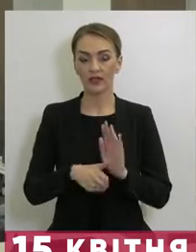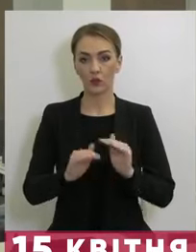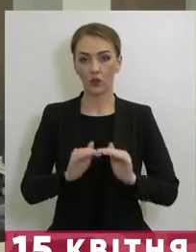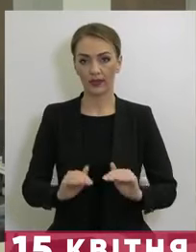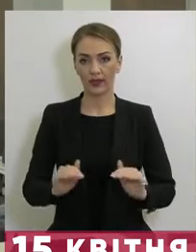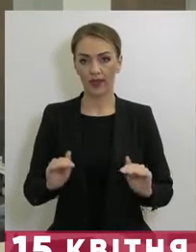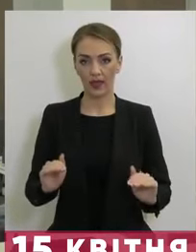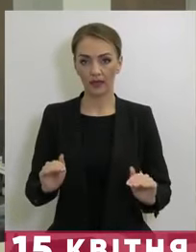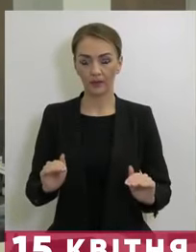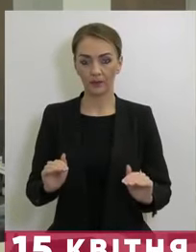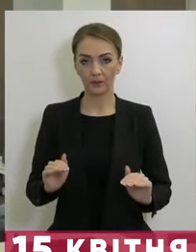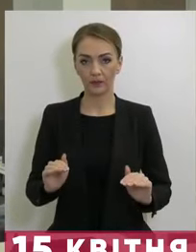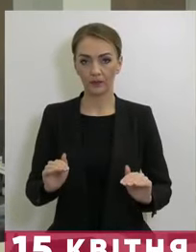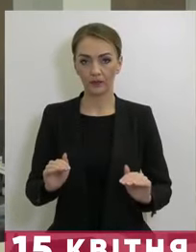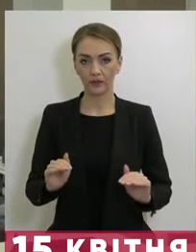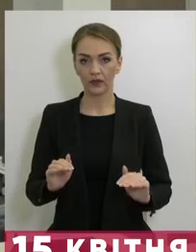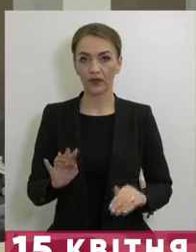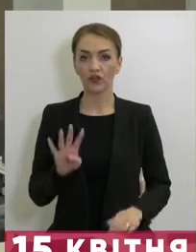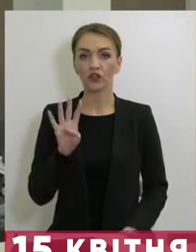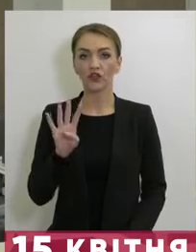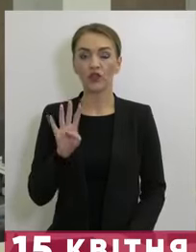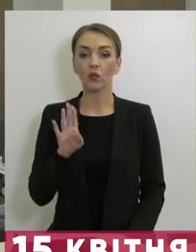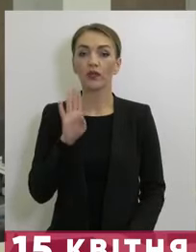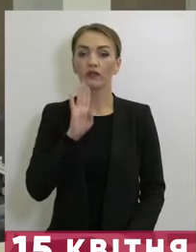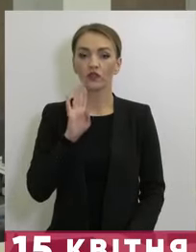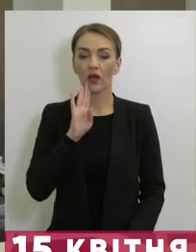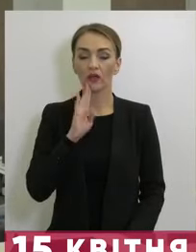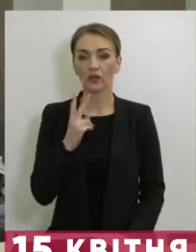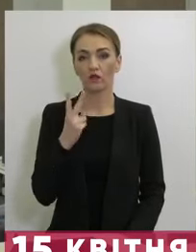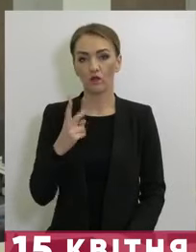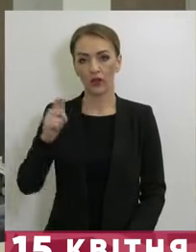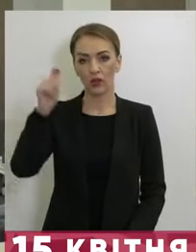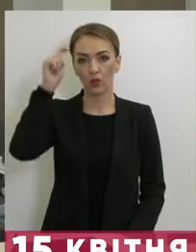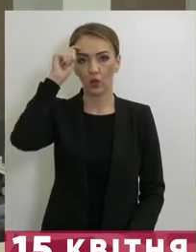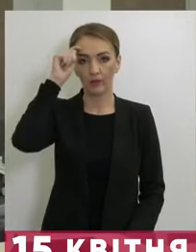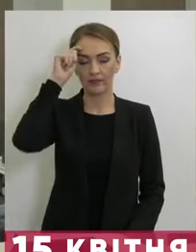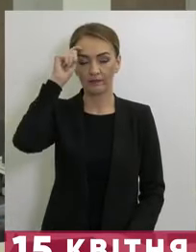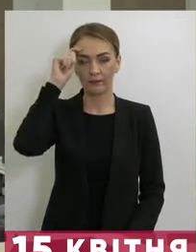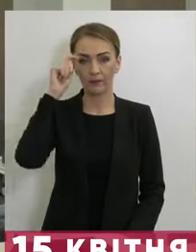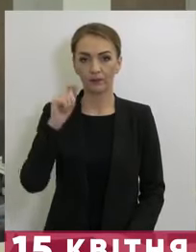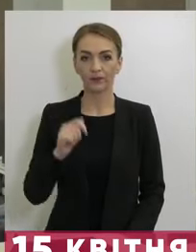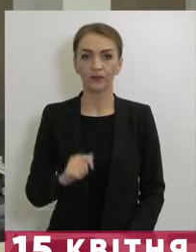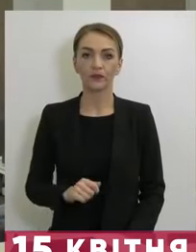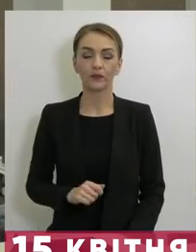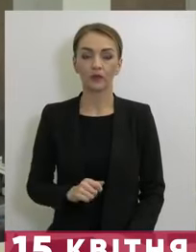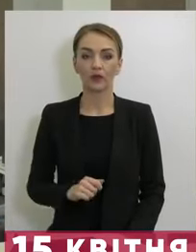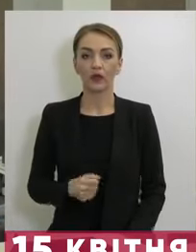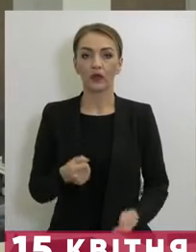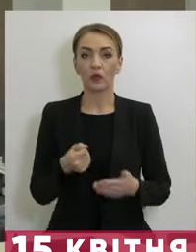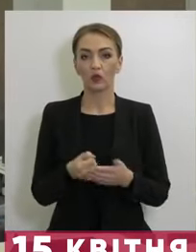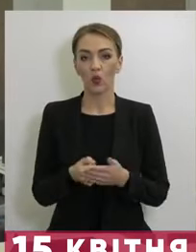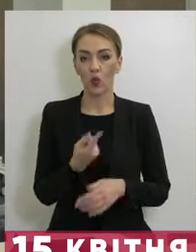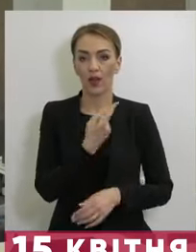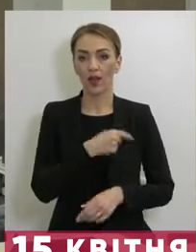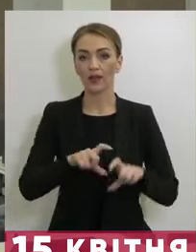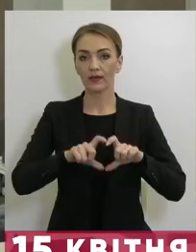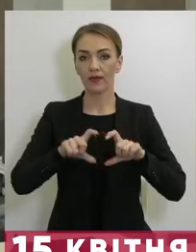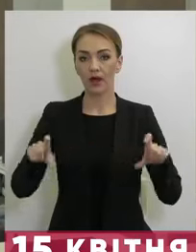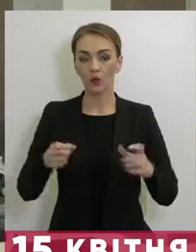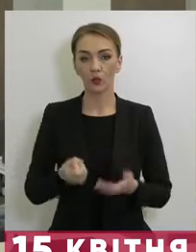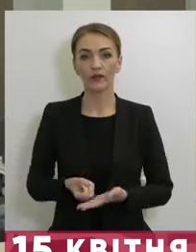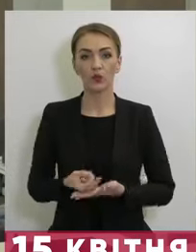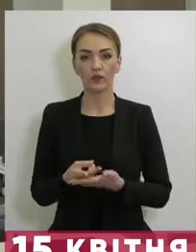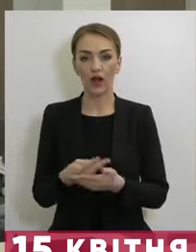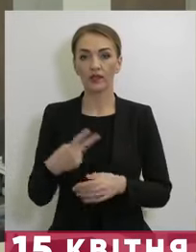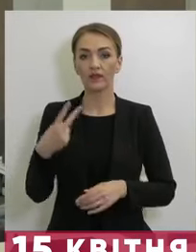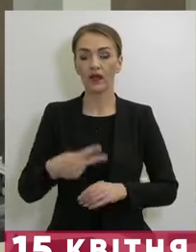дітей, 4 дівчат та 2 хлопців. До лікарень столиці